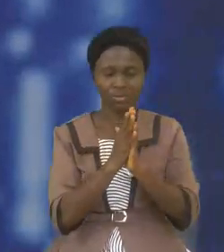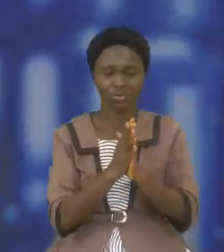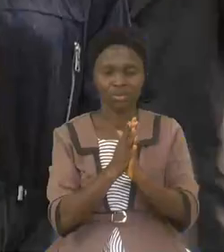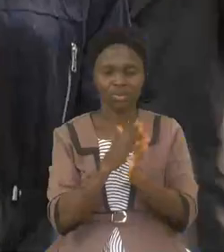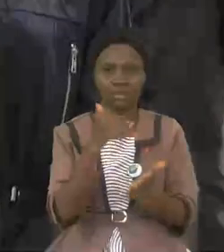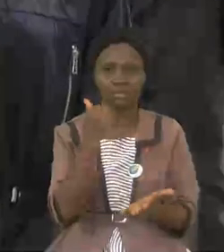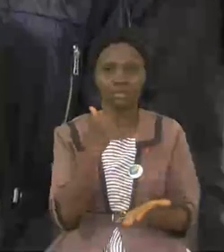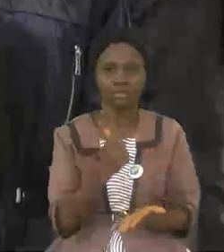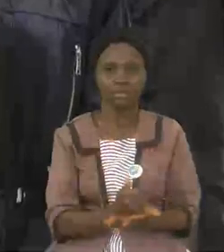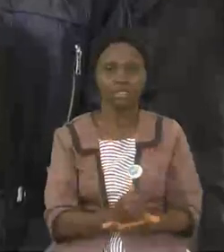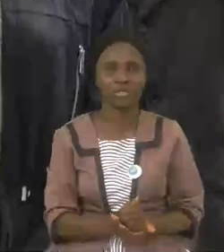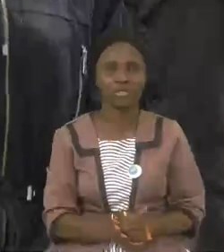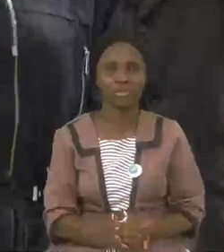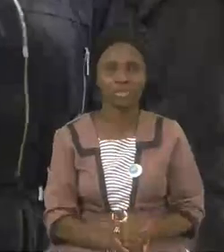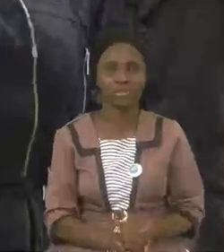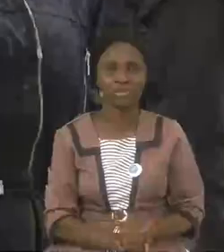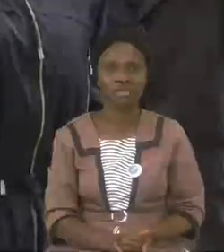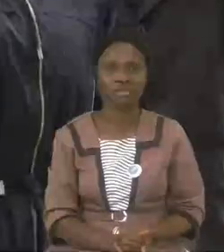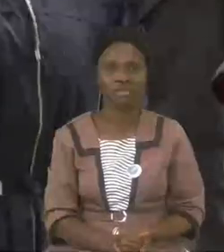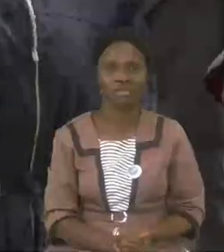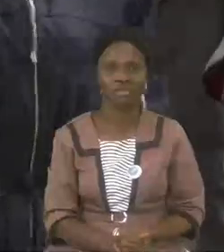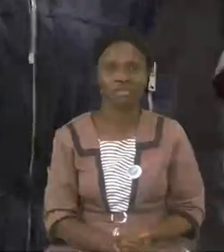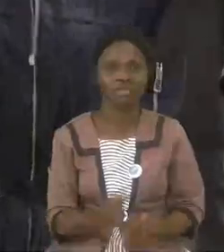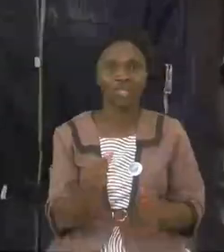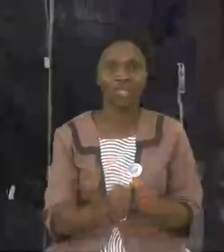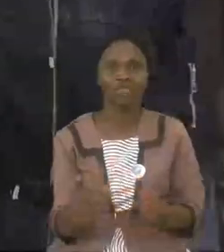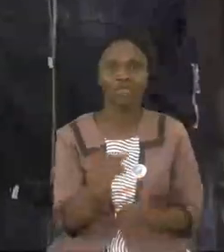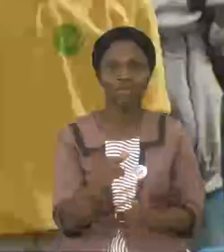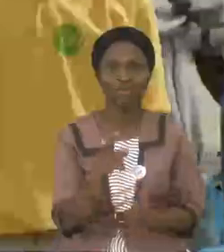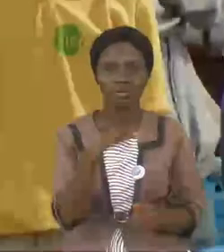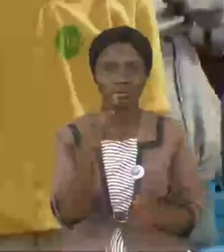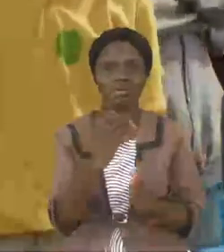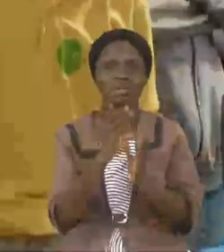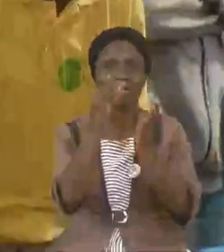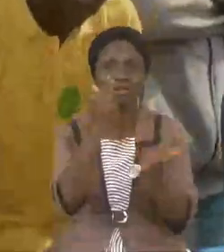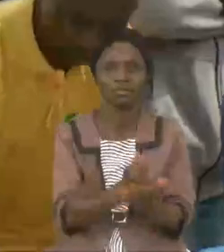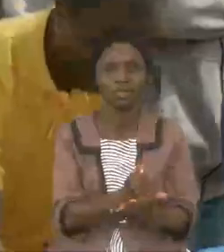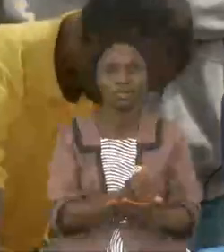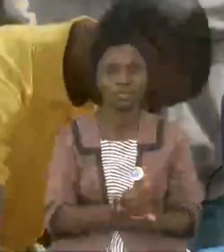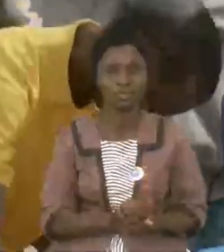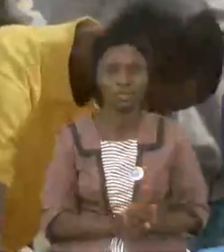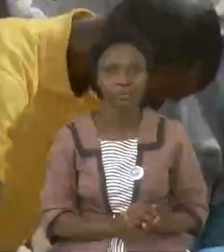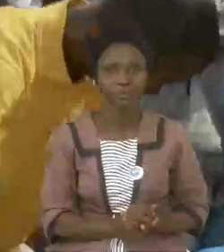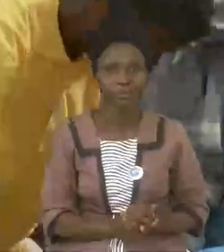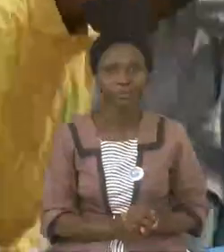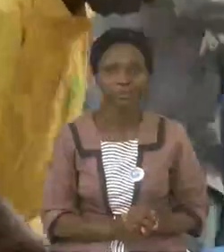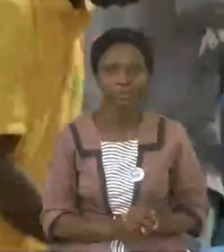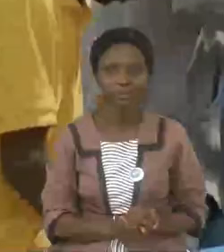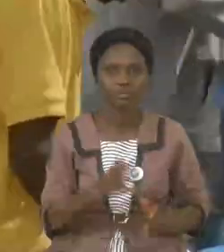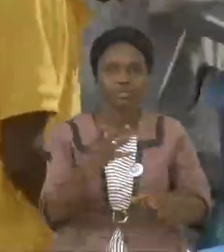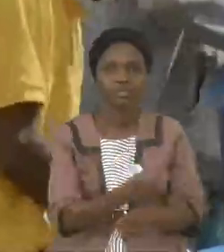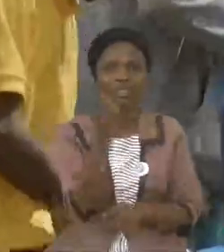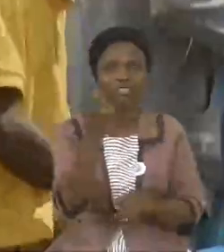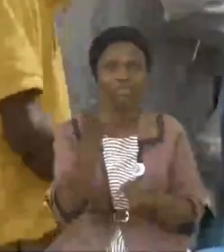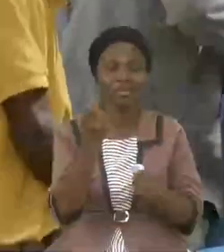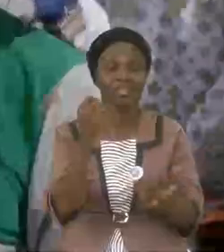de Jésus, nous prions. Et que tout le monde dise Amen.